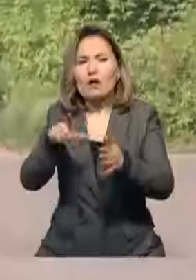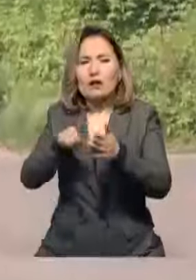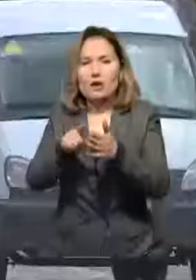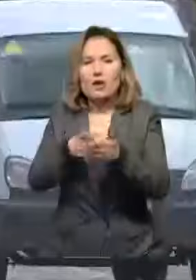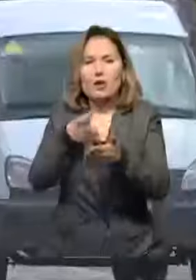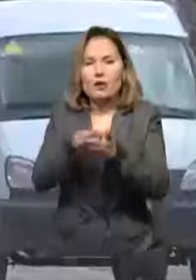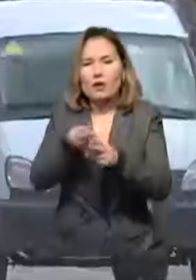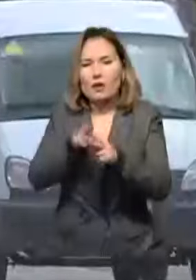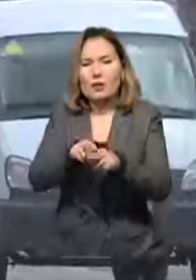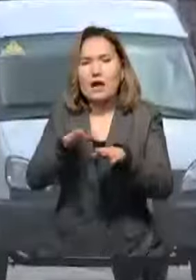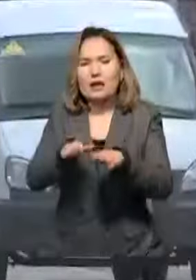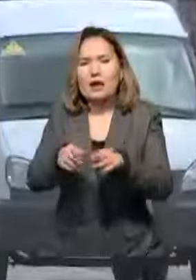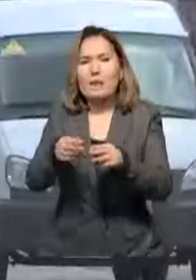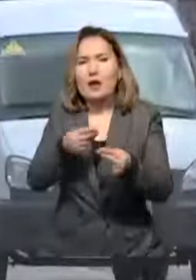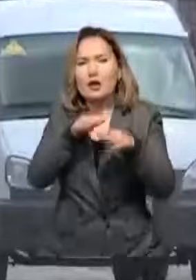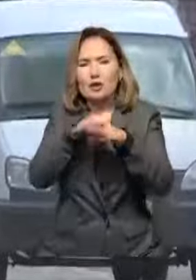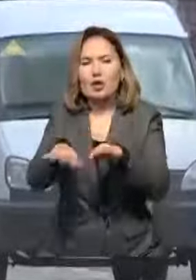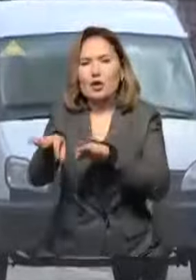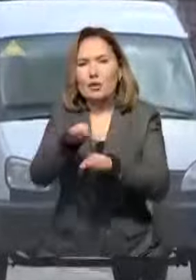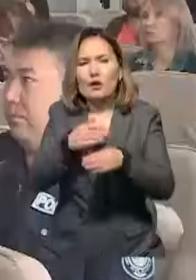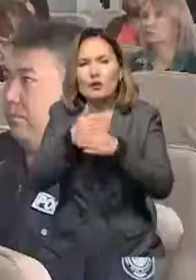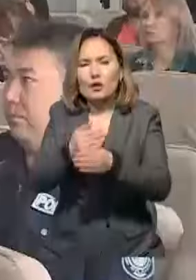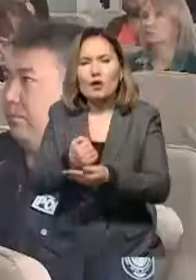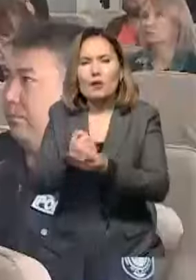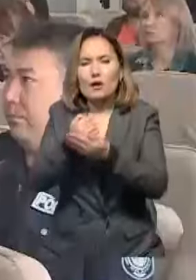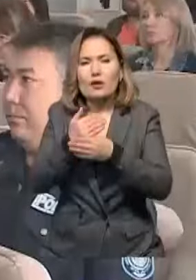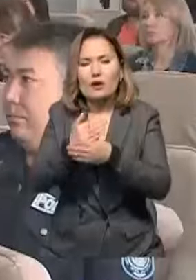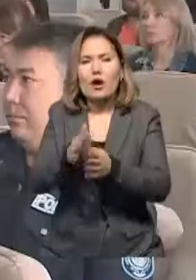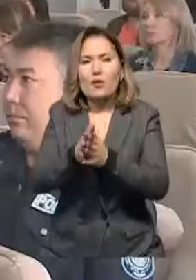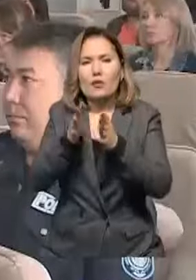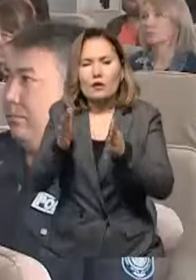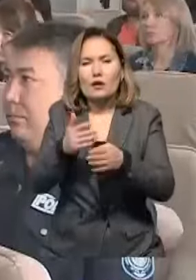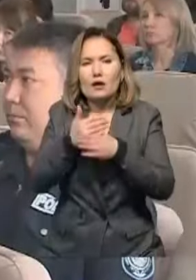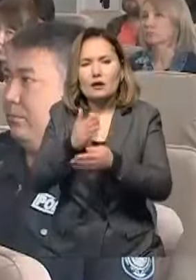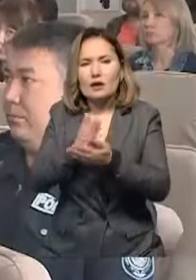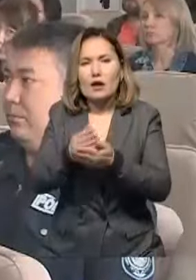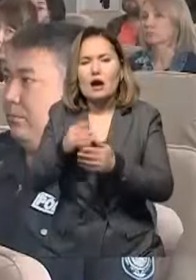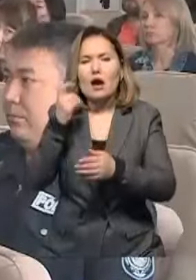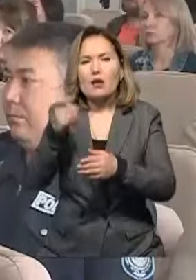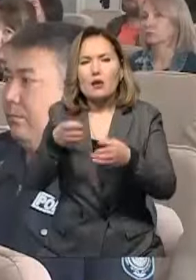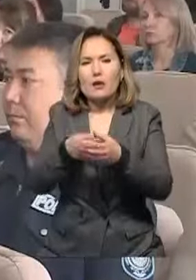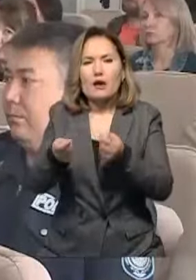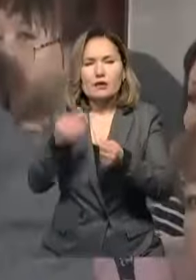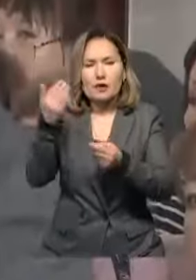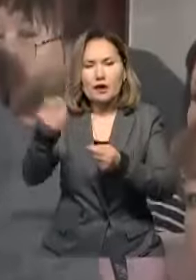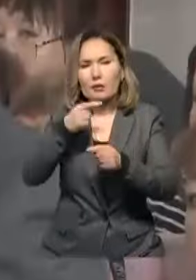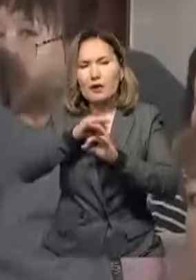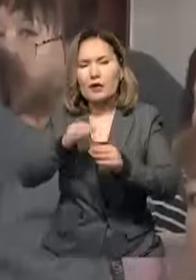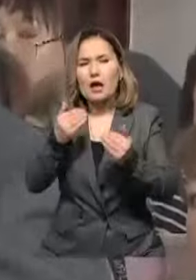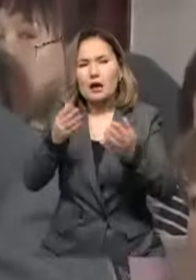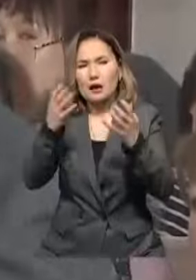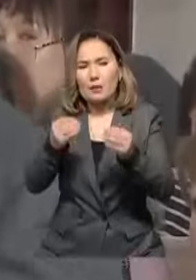төледі. Сондықтан жеке инвестициялық жобаларға қолдау көрсету ерекше бақылауда. Шаруа қожалығының басшысы Тарбиз Фараджип